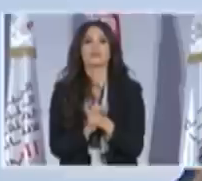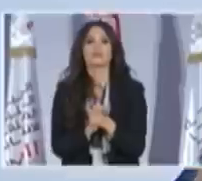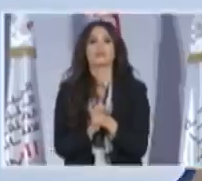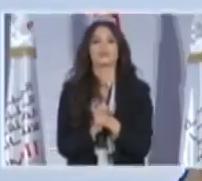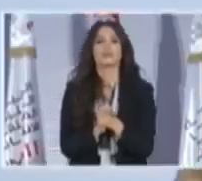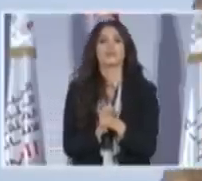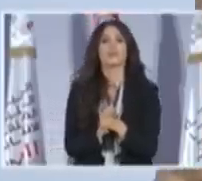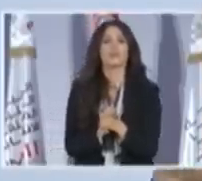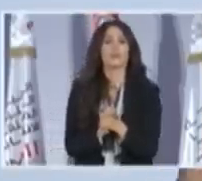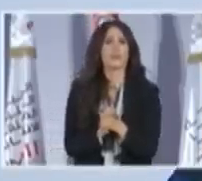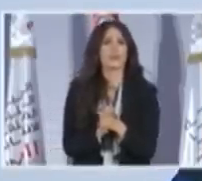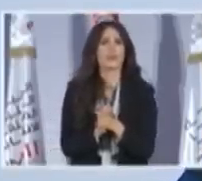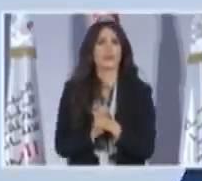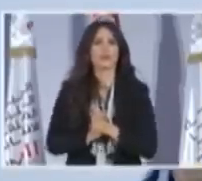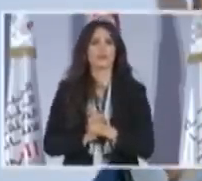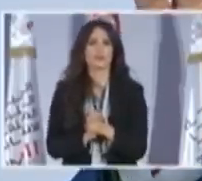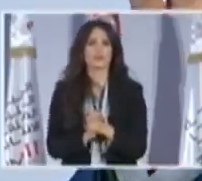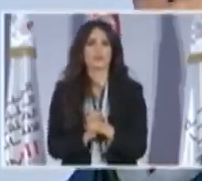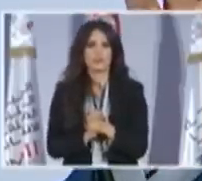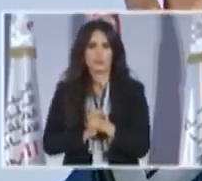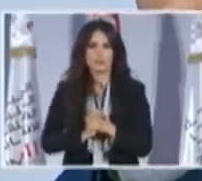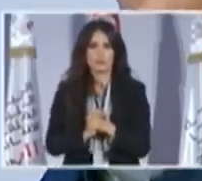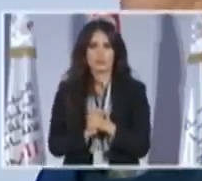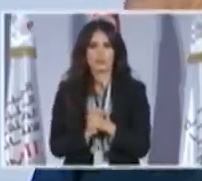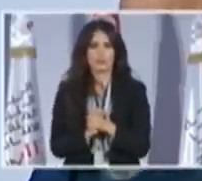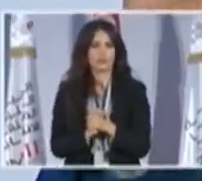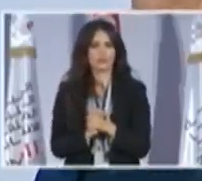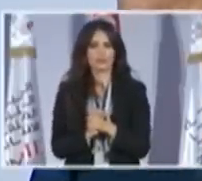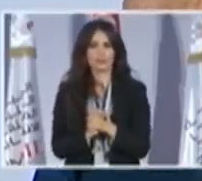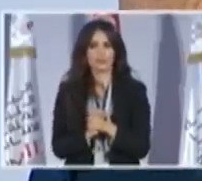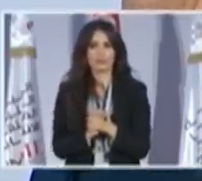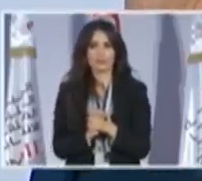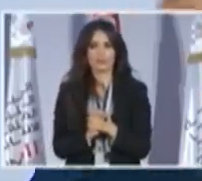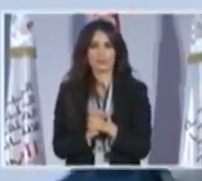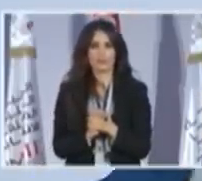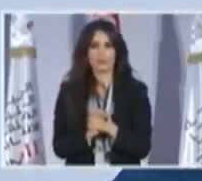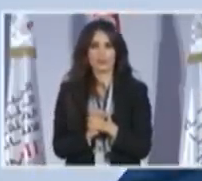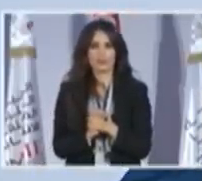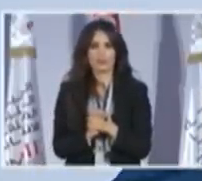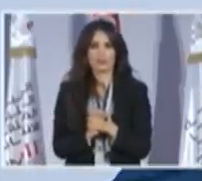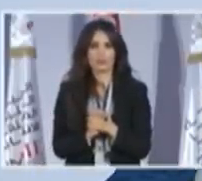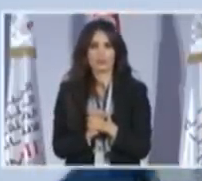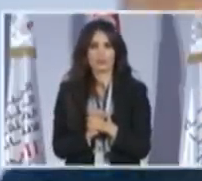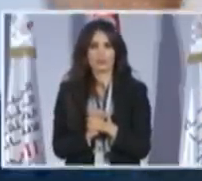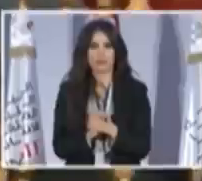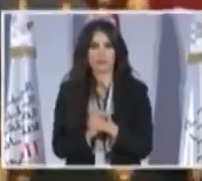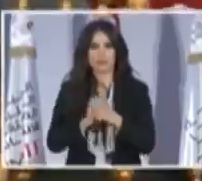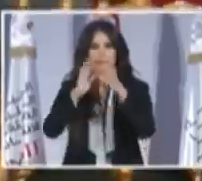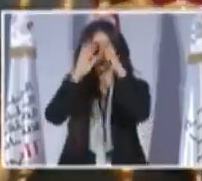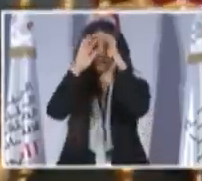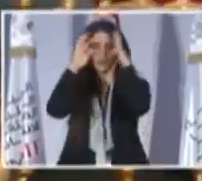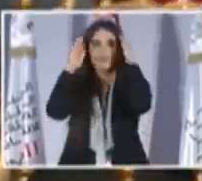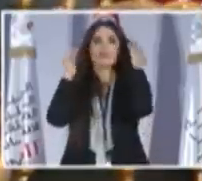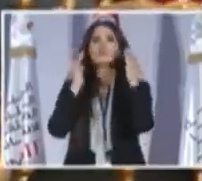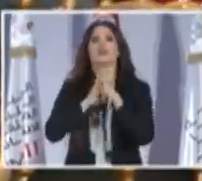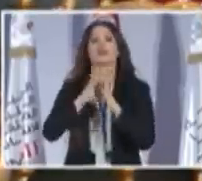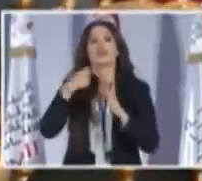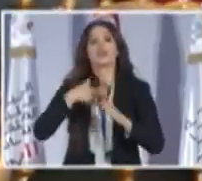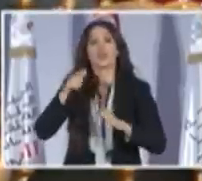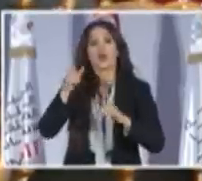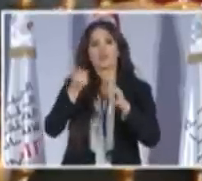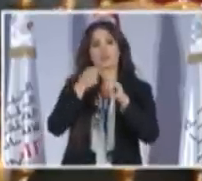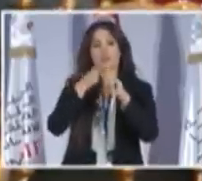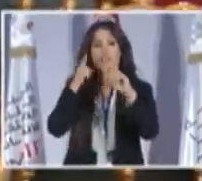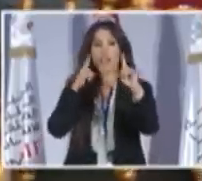ثم اني اقول لك لا عندك عندك جاء جاء انطلاقا من المرسوم عدد خمسه وثلاثين في